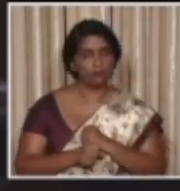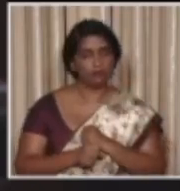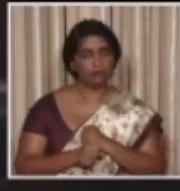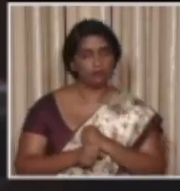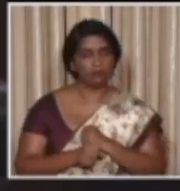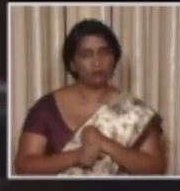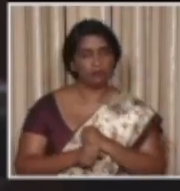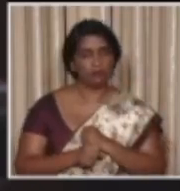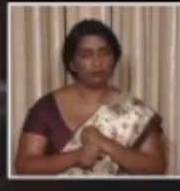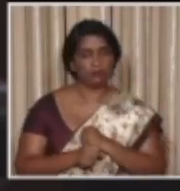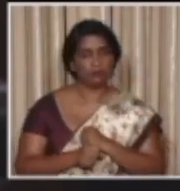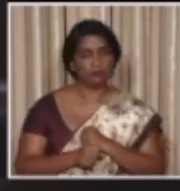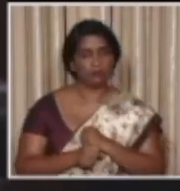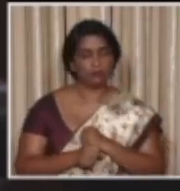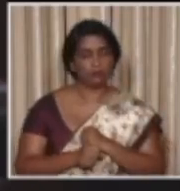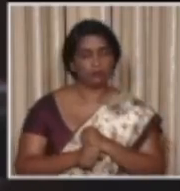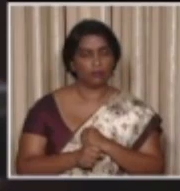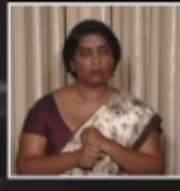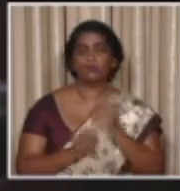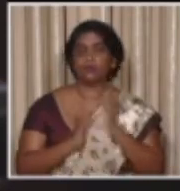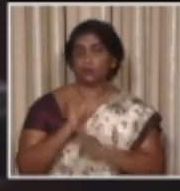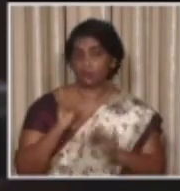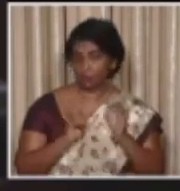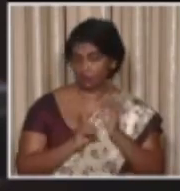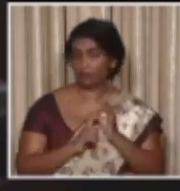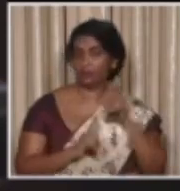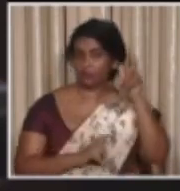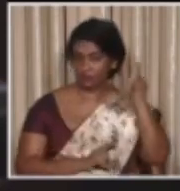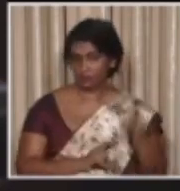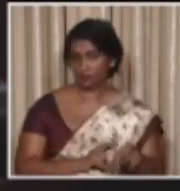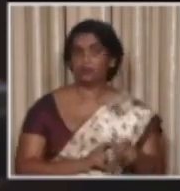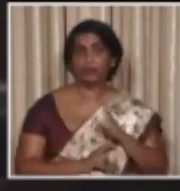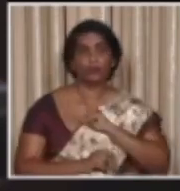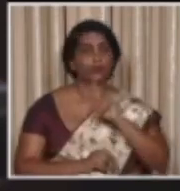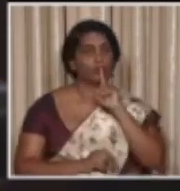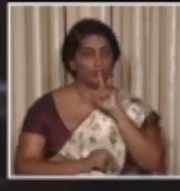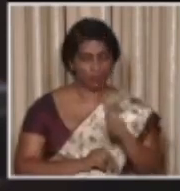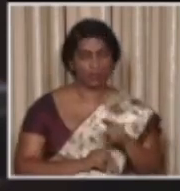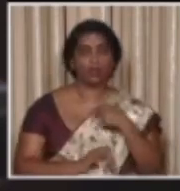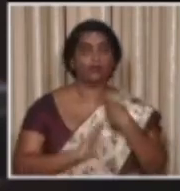பிரதானமான அரசாங்கத்தினுடைய பிரதிநிதி ஒருவர் குறிப்பிடுகின்றார், இந்த நாட்டிலே